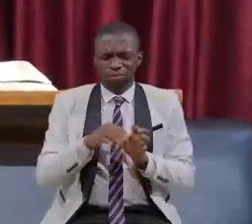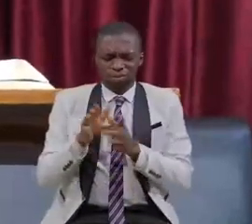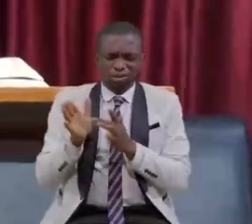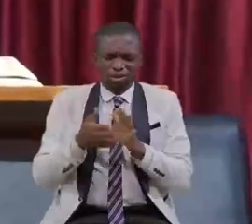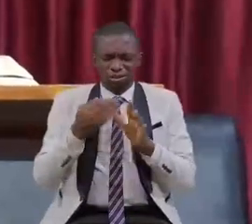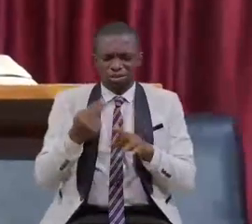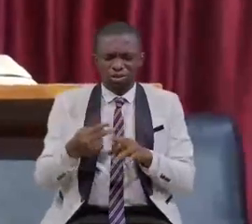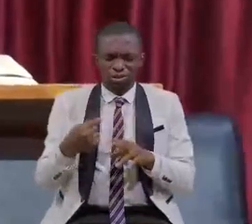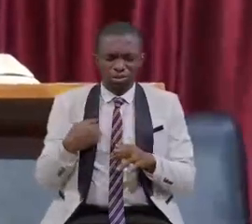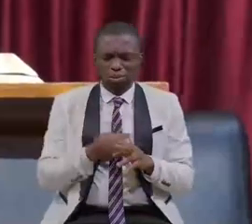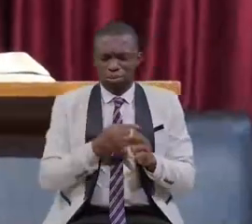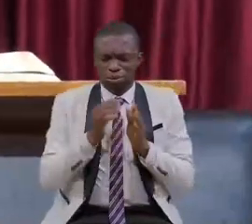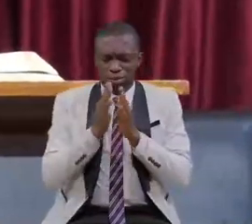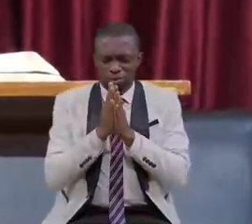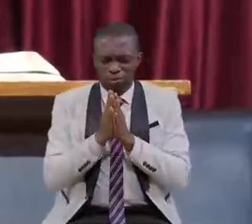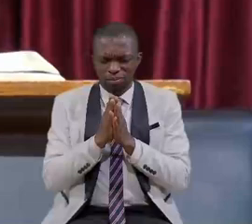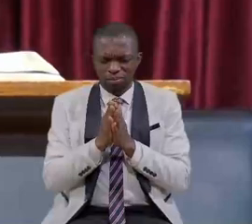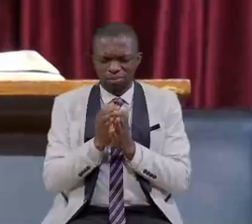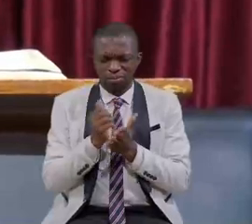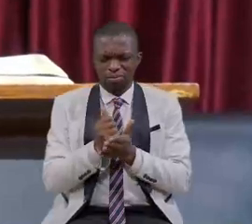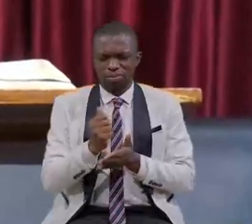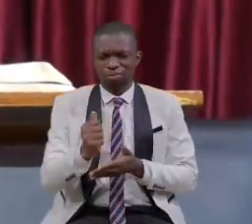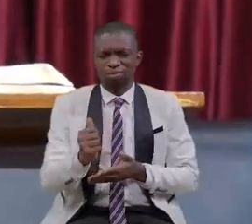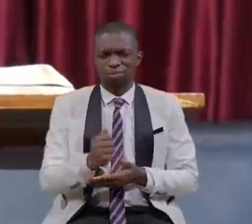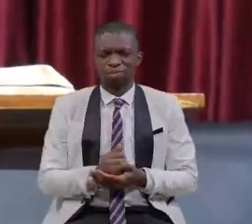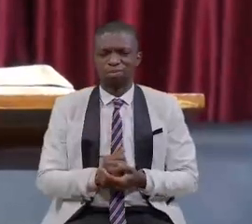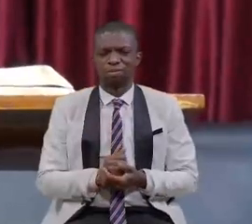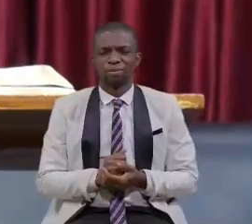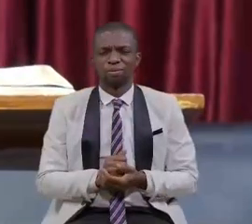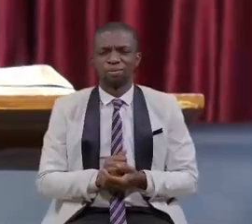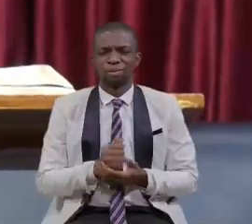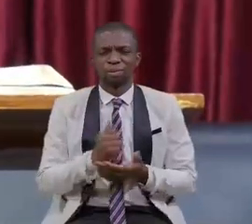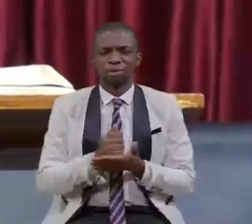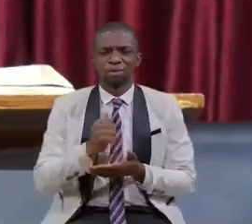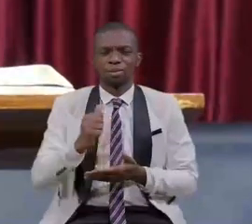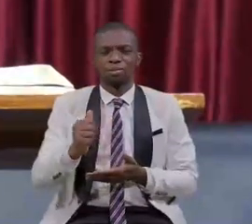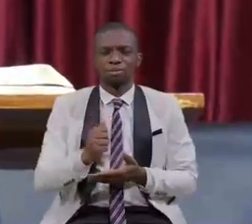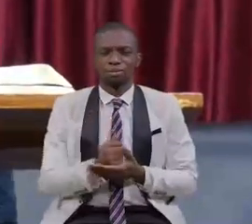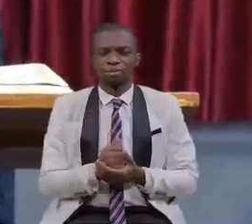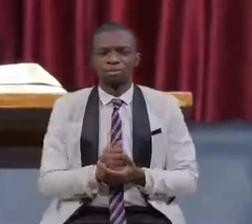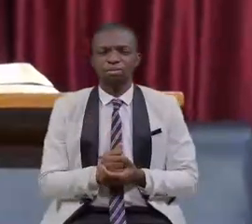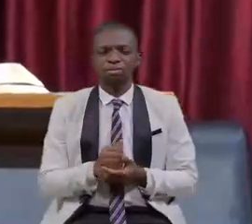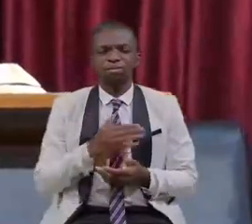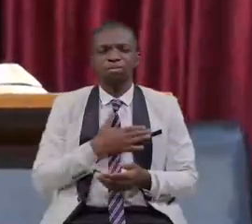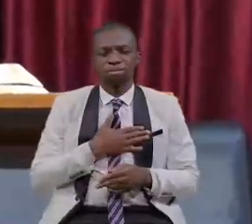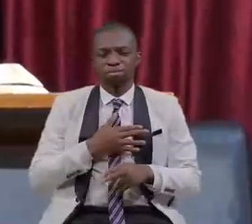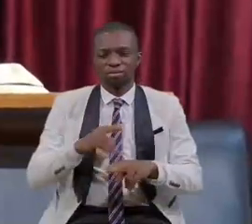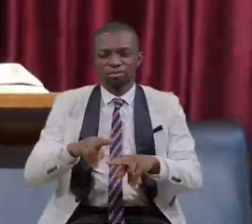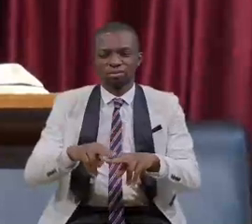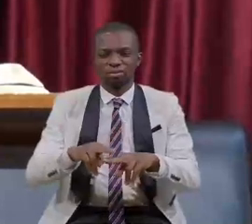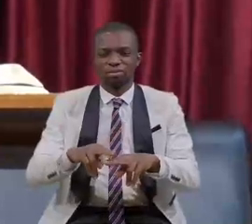nom de Jésus, nous prions. Amen. Assoyez-vous.